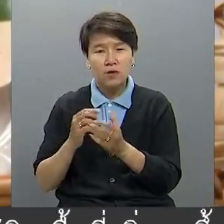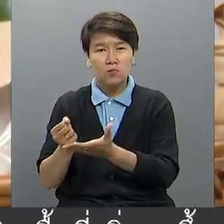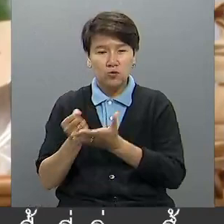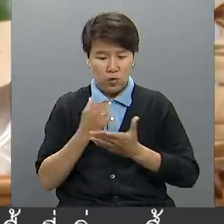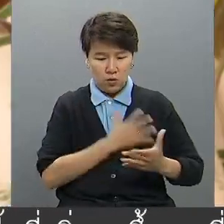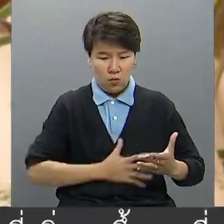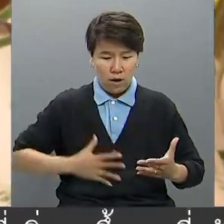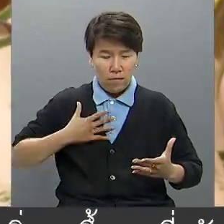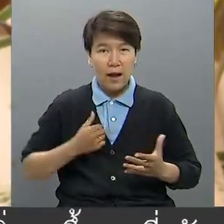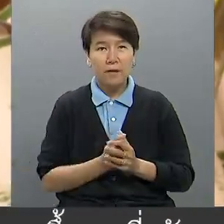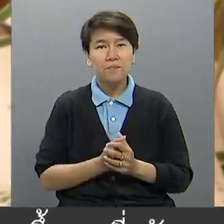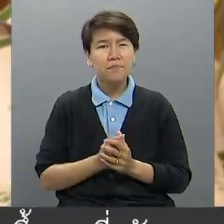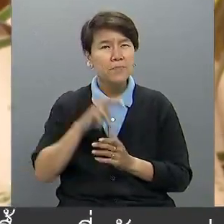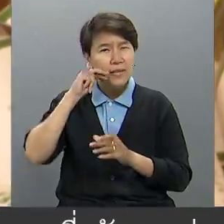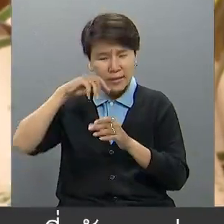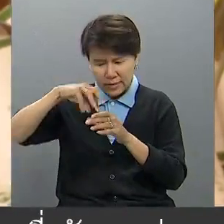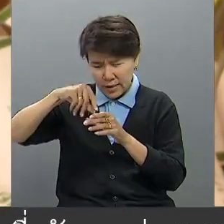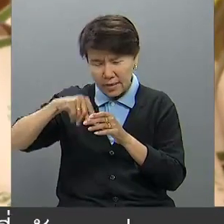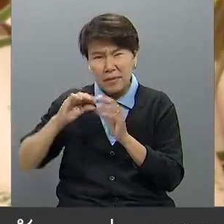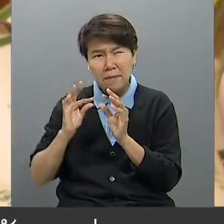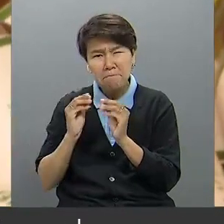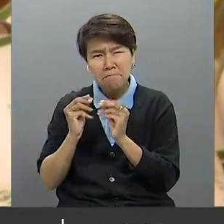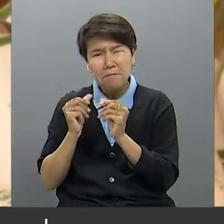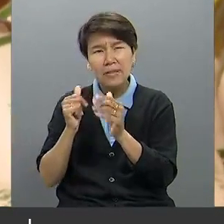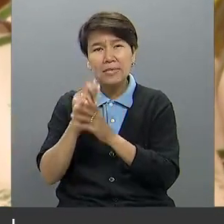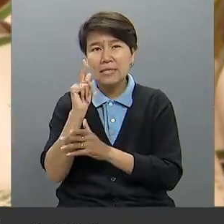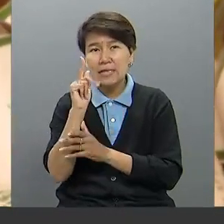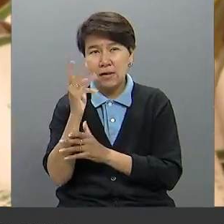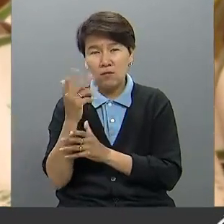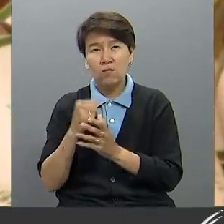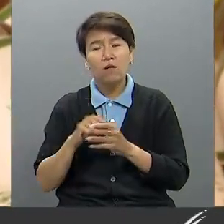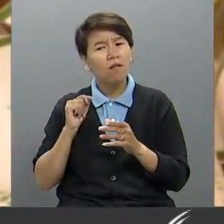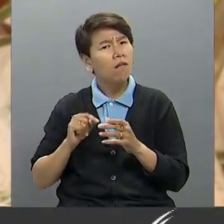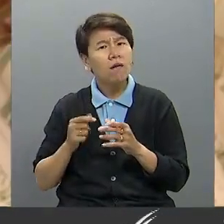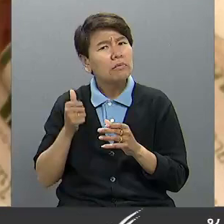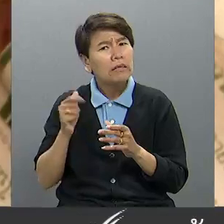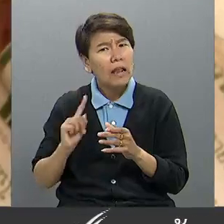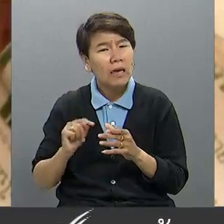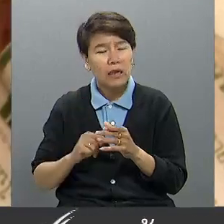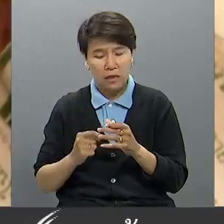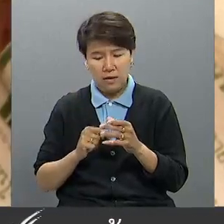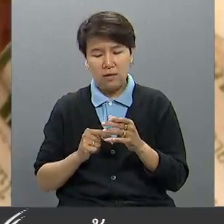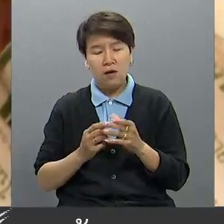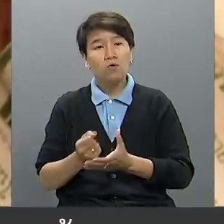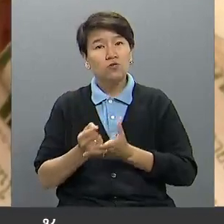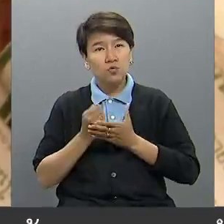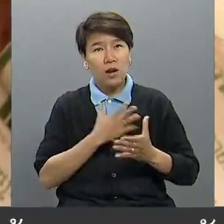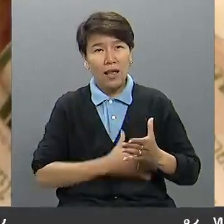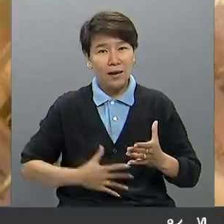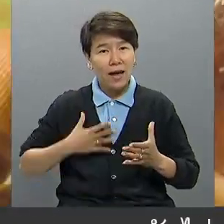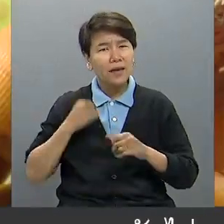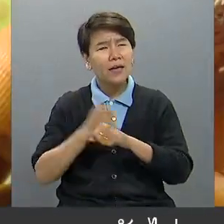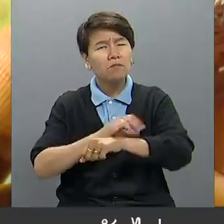ำมันเขียวซึ่งน้ำมันเขียวมีคุณภาพยังไงก็เป็นคุณสมบัติที่ทำให้ร่างกายเราเนี่ยนวดผ่อนคลาย